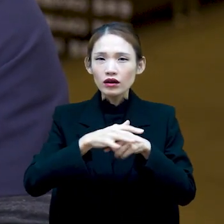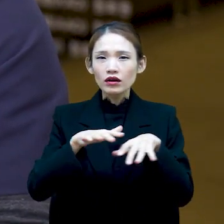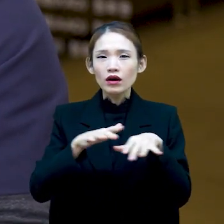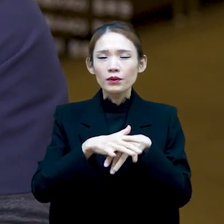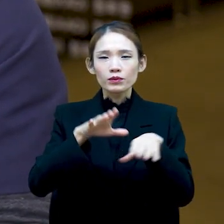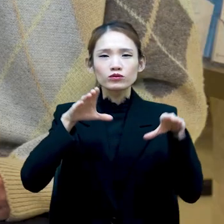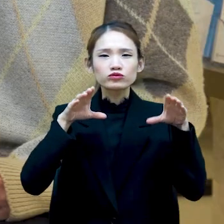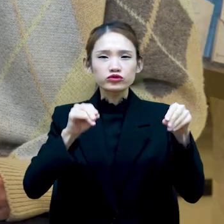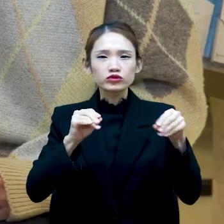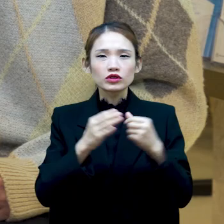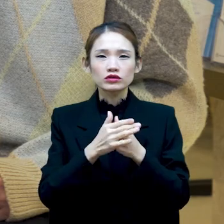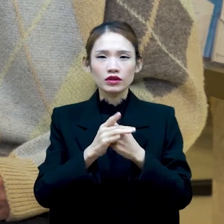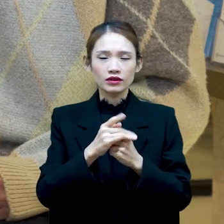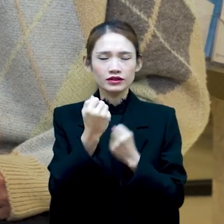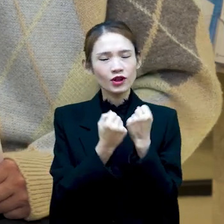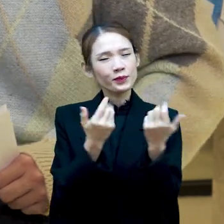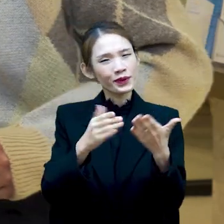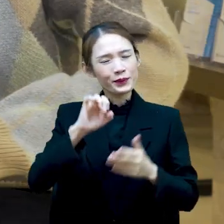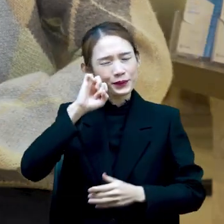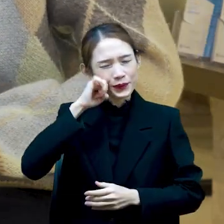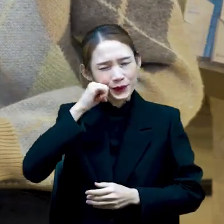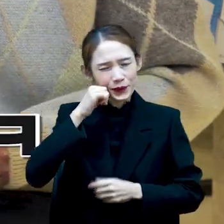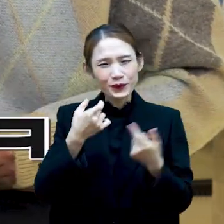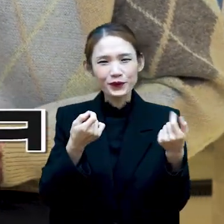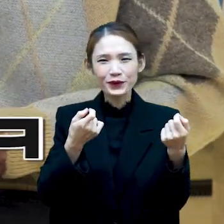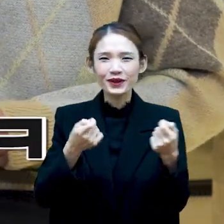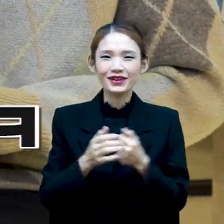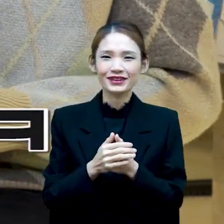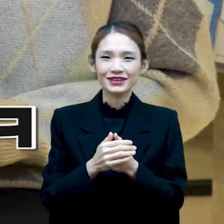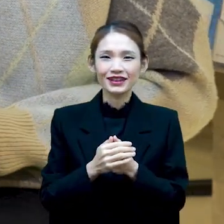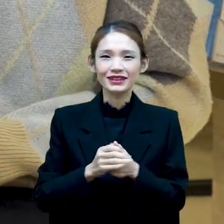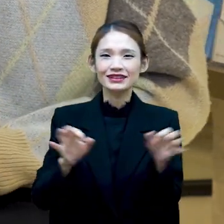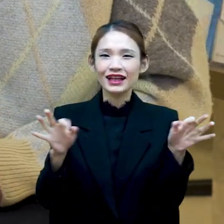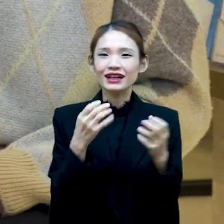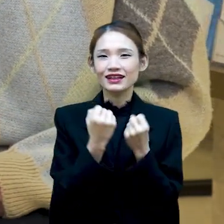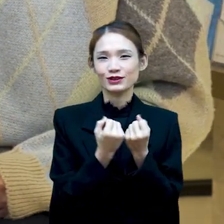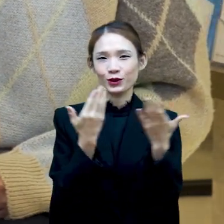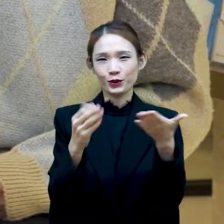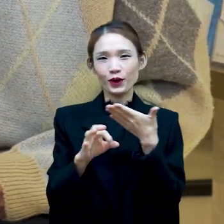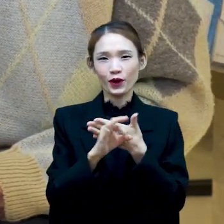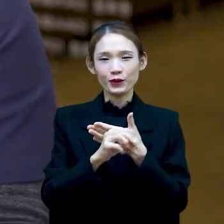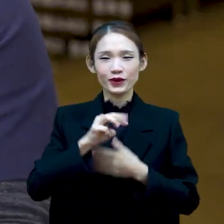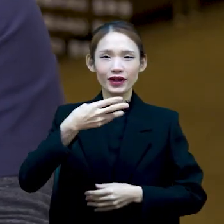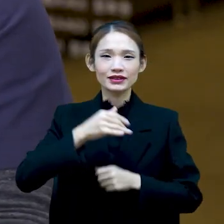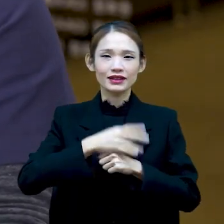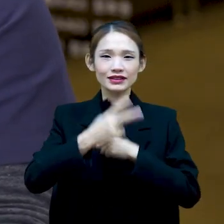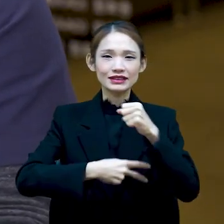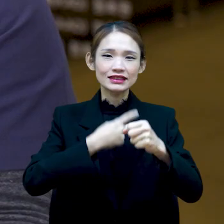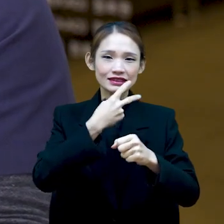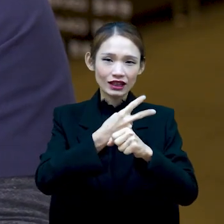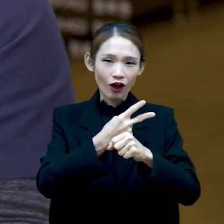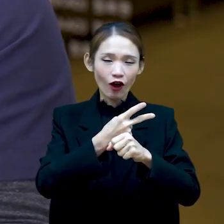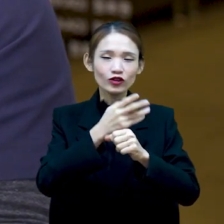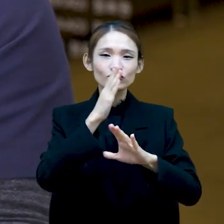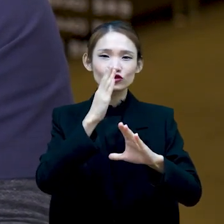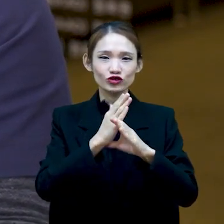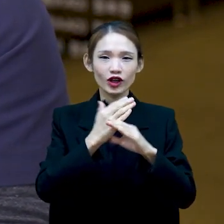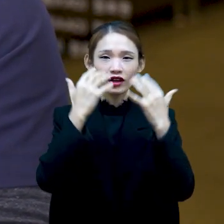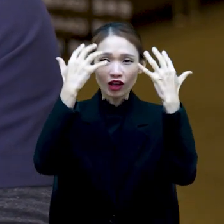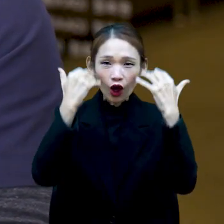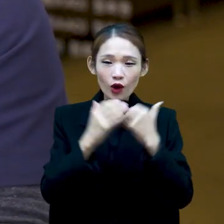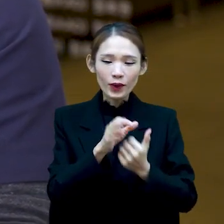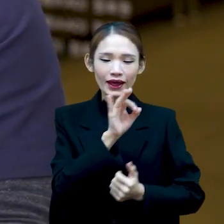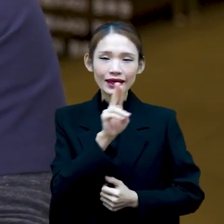마비가 온 케이스인데요. 이렇게 설명하면 조금 어려울 수 너무 있는데 의사야. 네. 그러니까 한마디로 이제 레지던트 2년차에 어느 이제